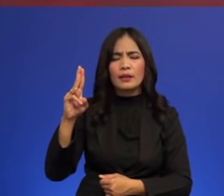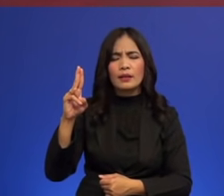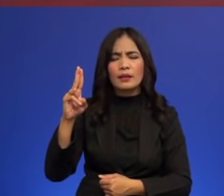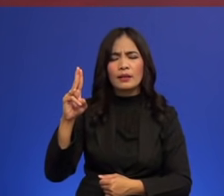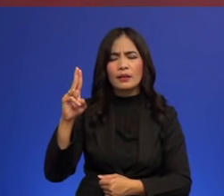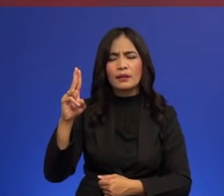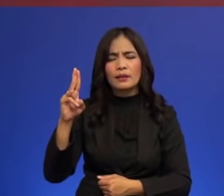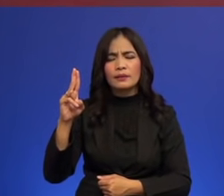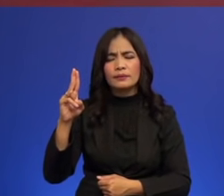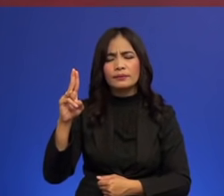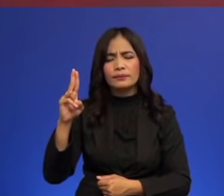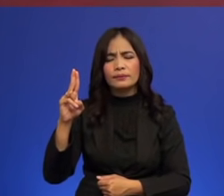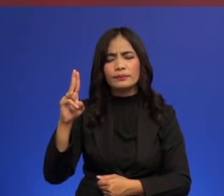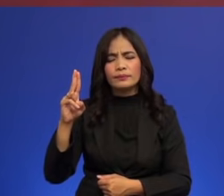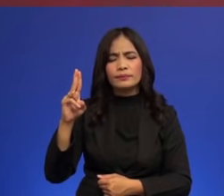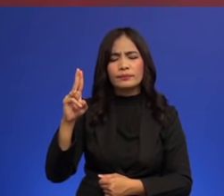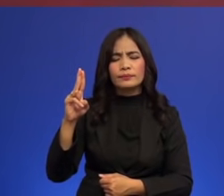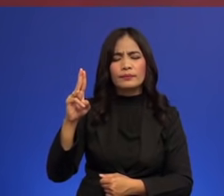percaya.